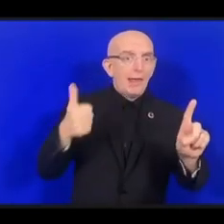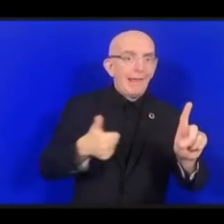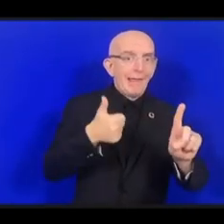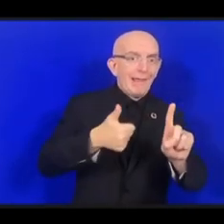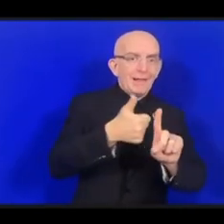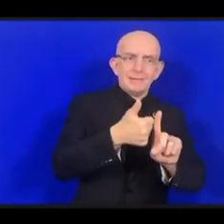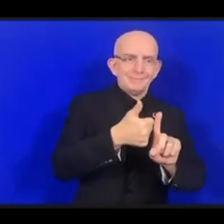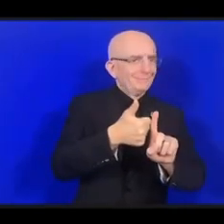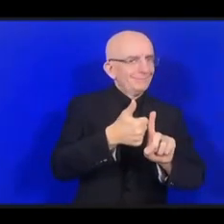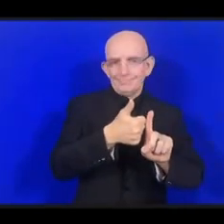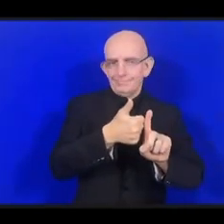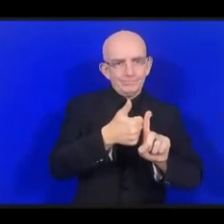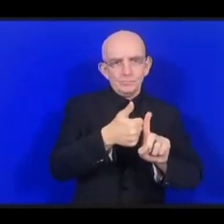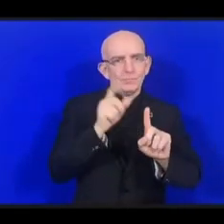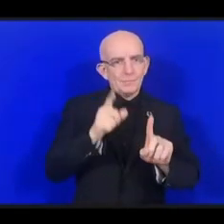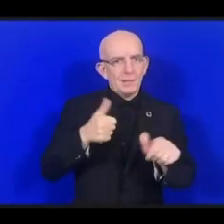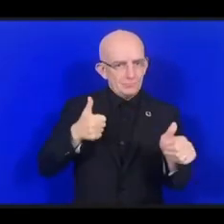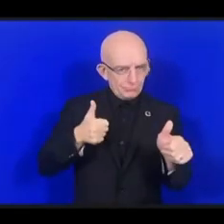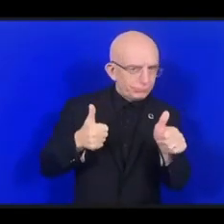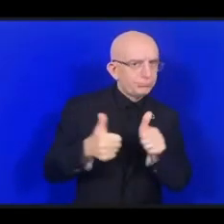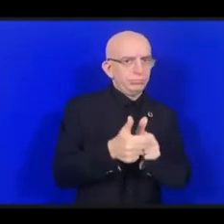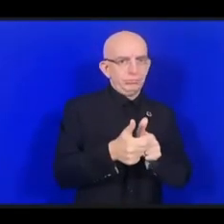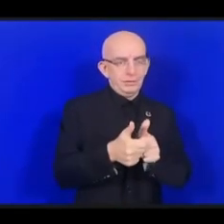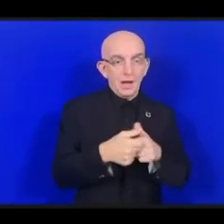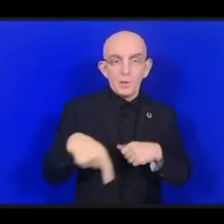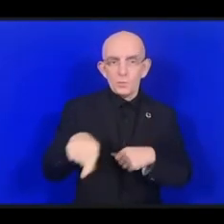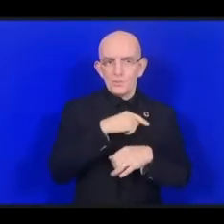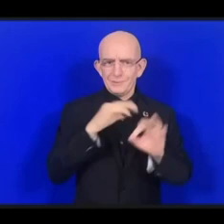这一次讨论，而且呢，